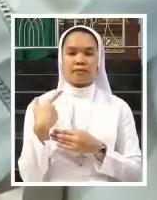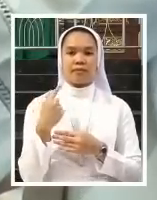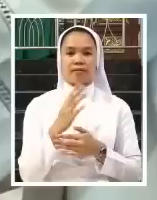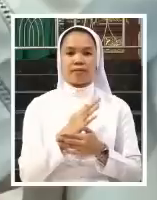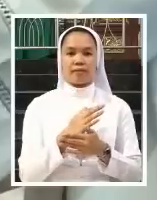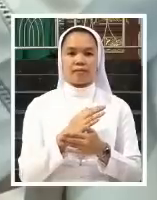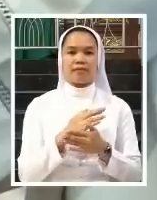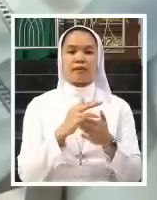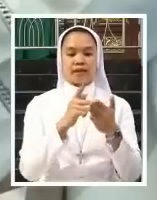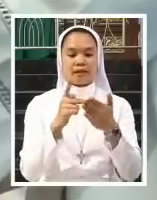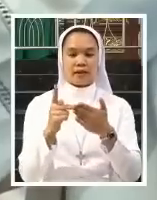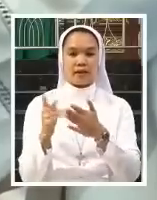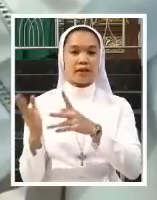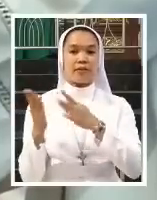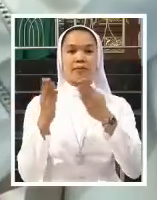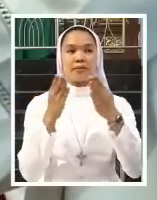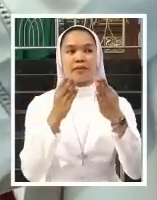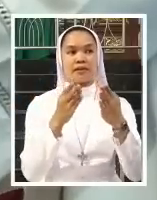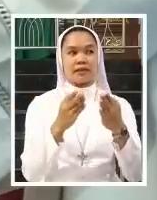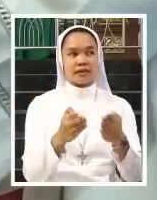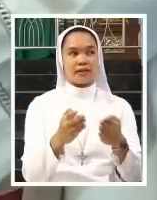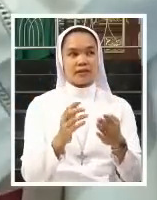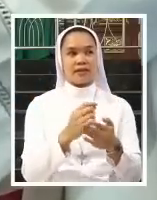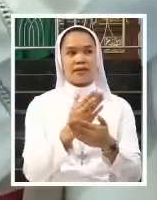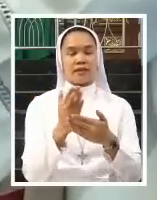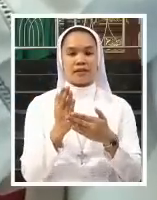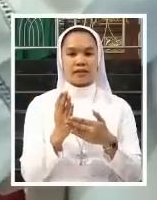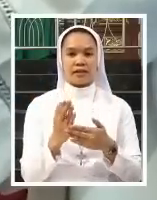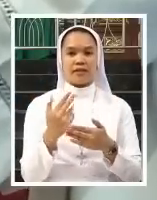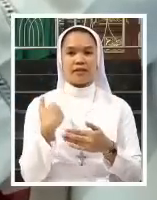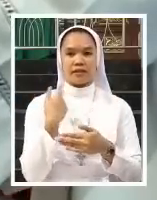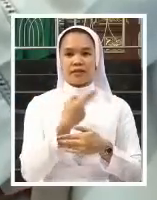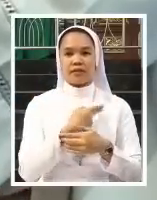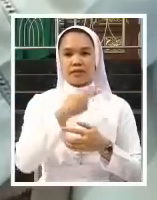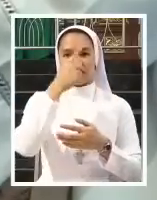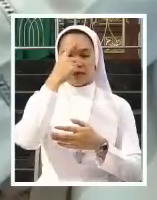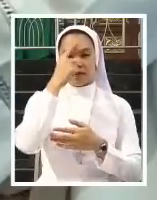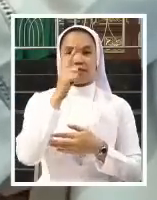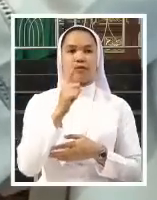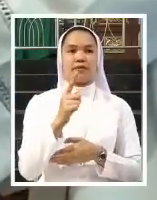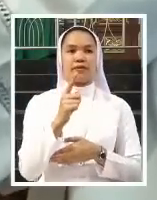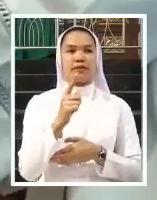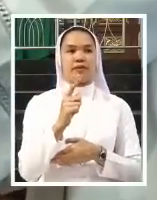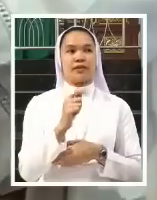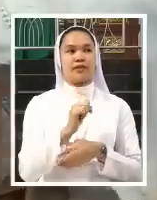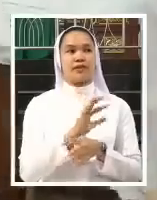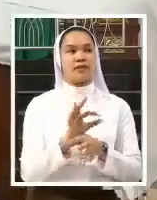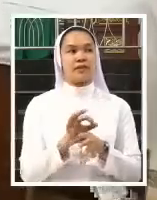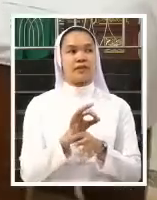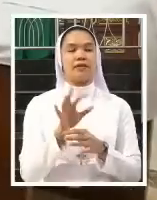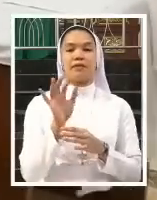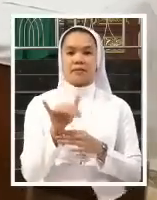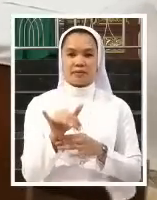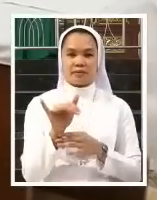kundi nadadara ang kahigosan sana para sa mga kalag, buot